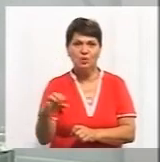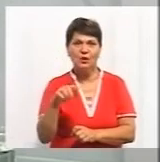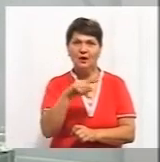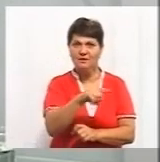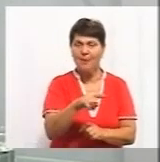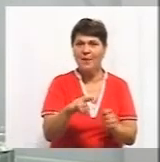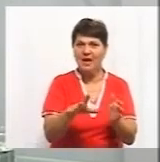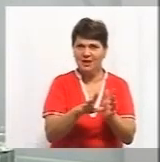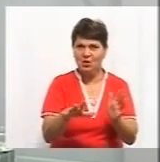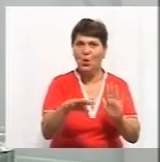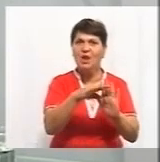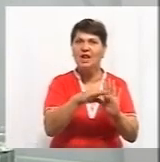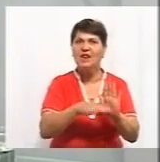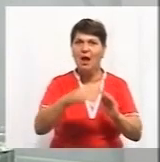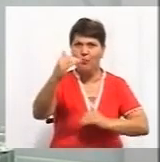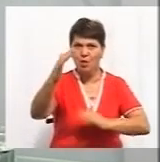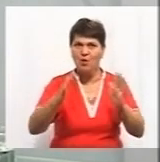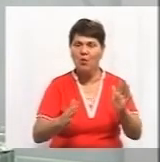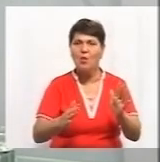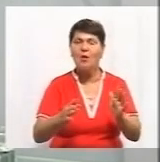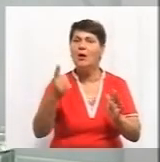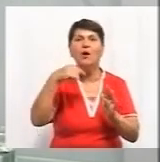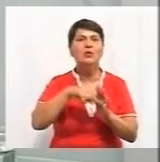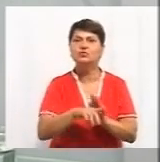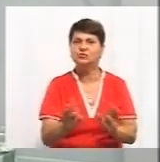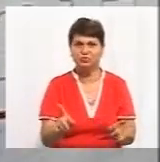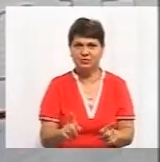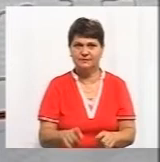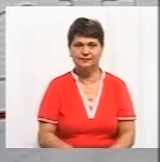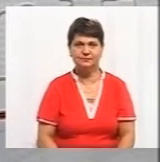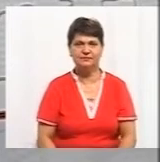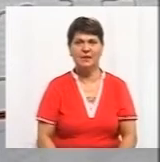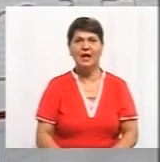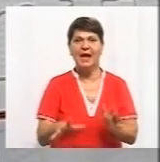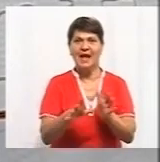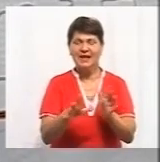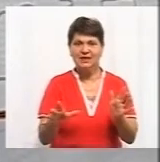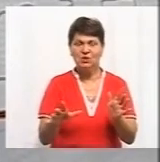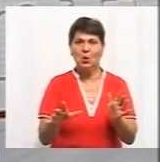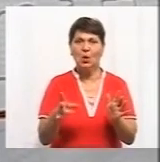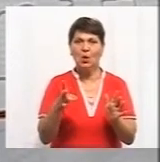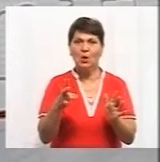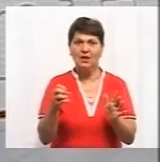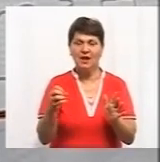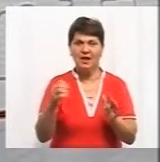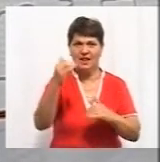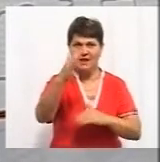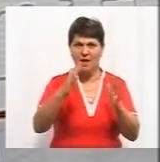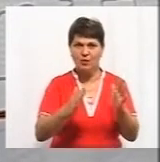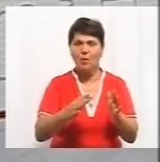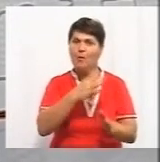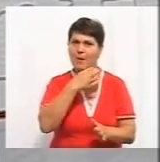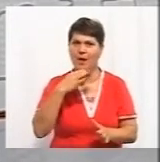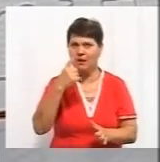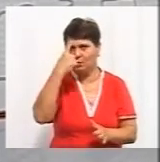розміщується інформація, графік руху? Ну, електронні табло, вони будуть мати багато інформації, але основна інформація –